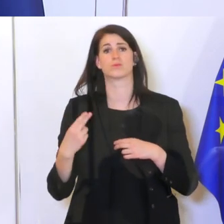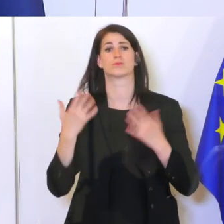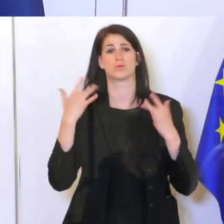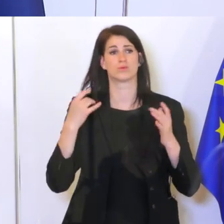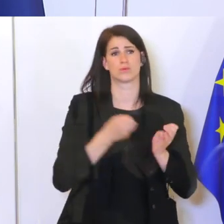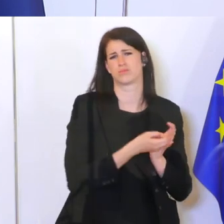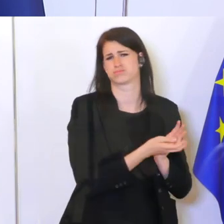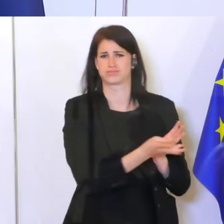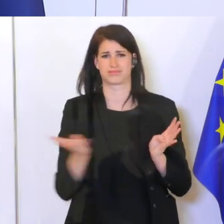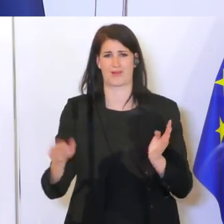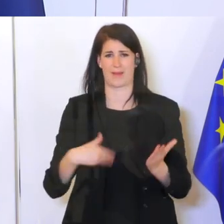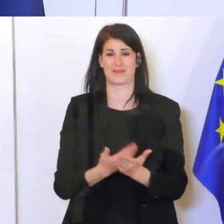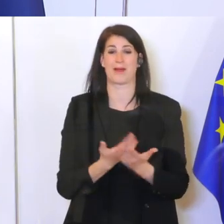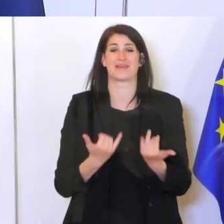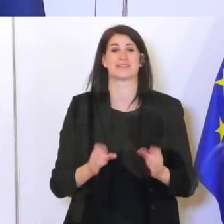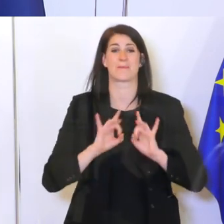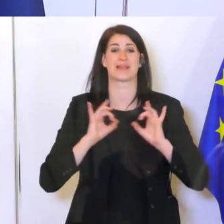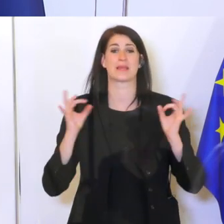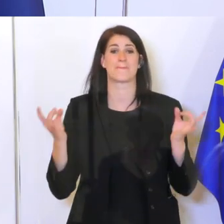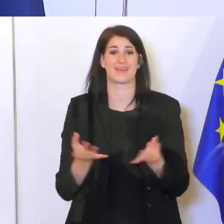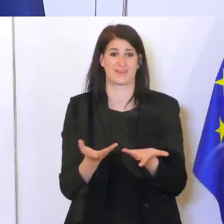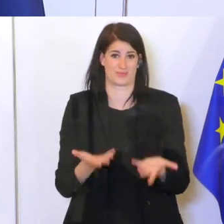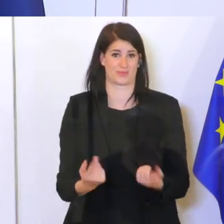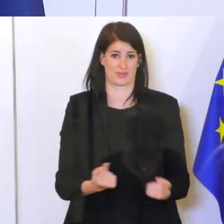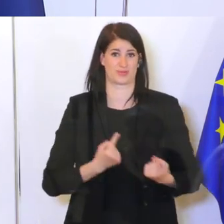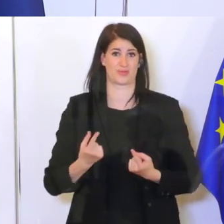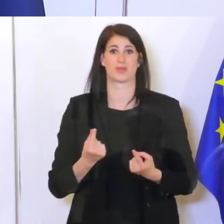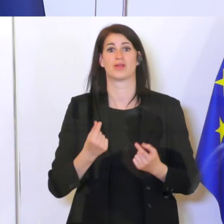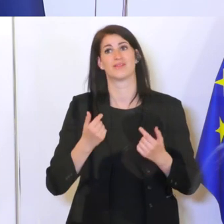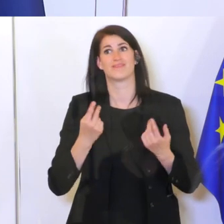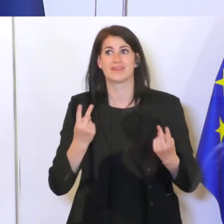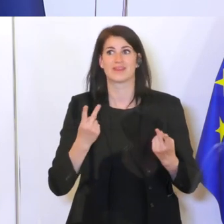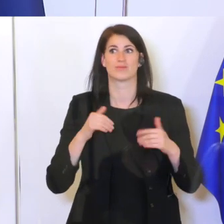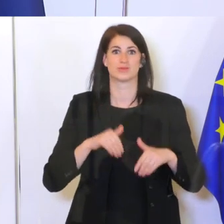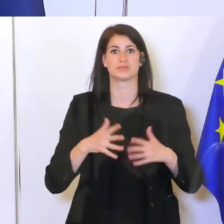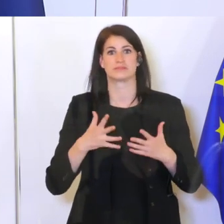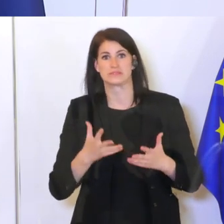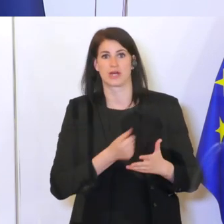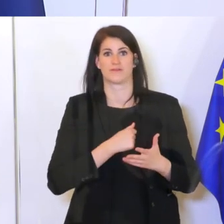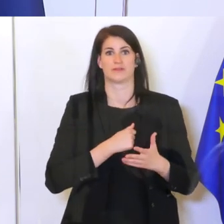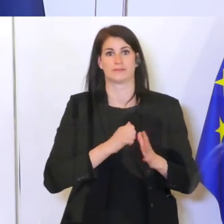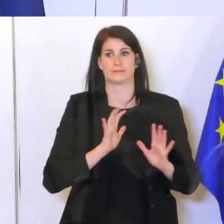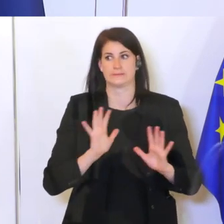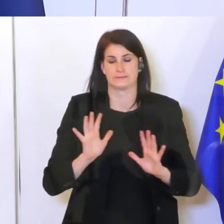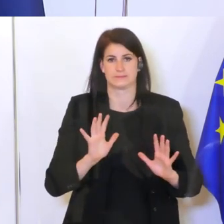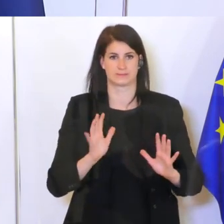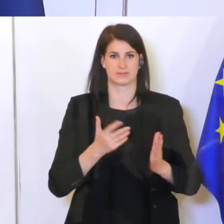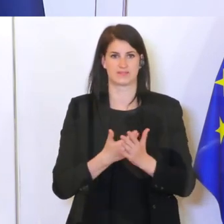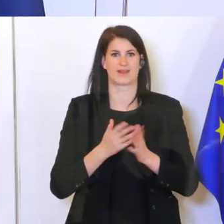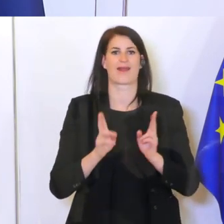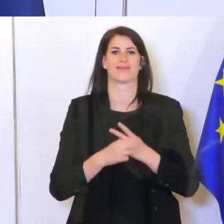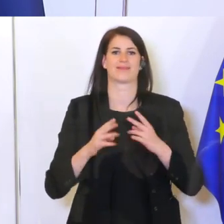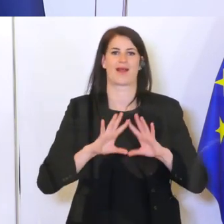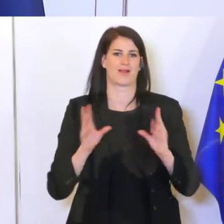wir sind eben noch in einer Pandemie und müssen schauen, dass wir da gut durchkommen. Die Kinos, ich glaube, es ist wichtig,